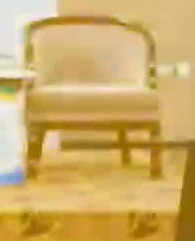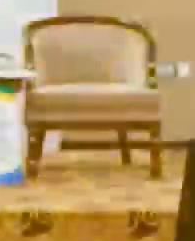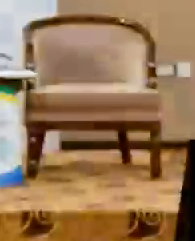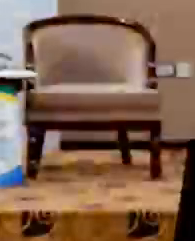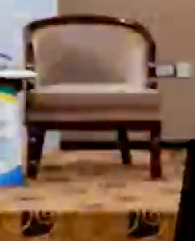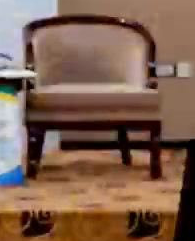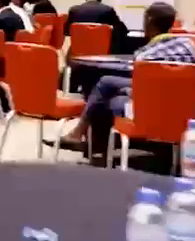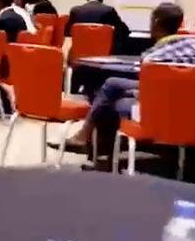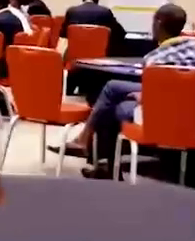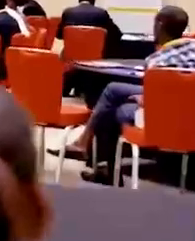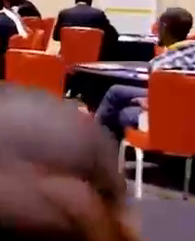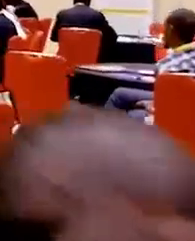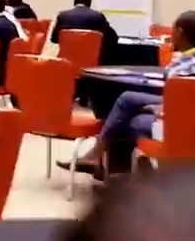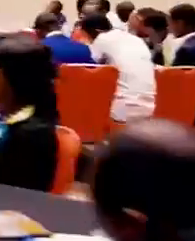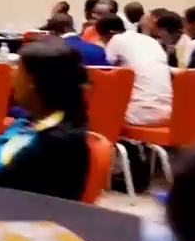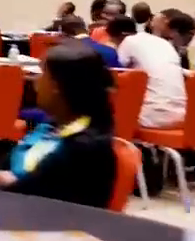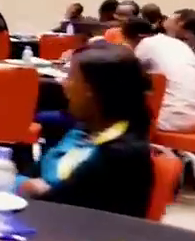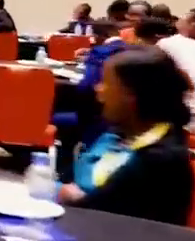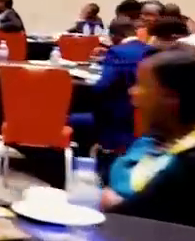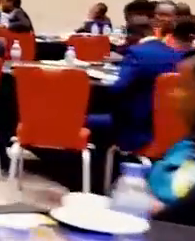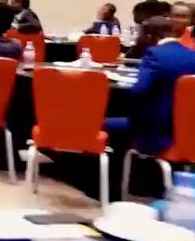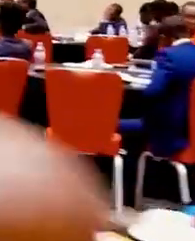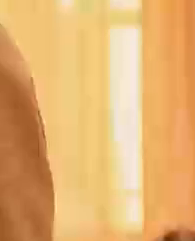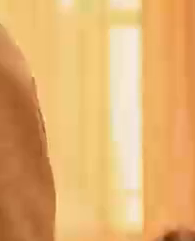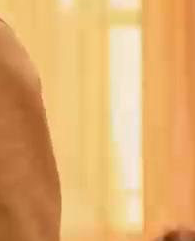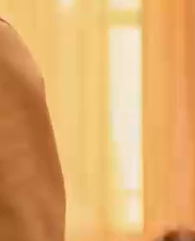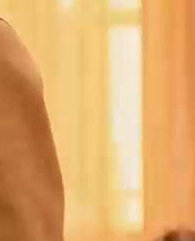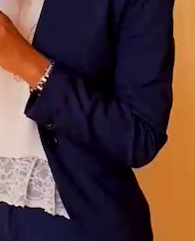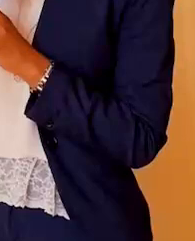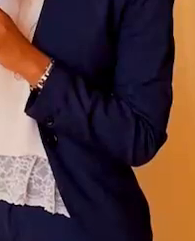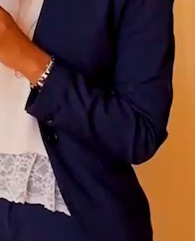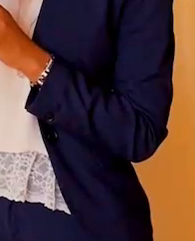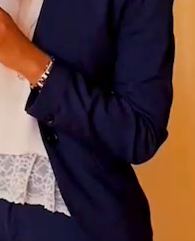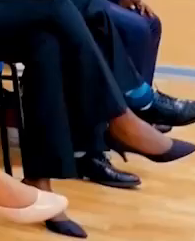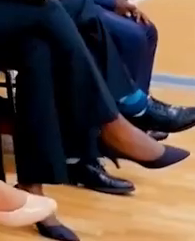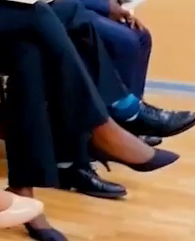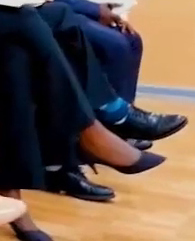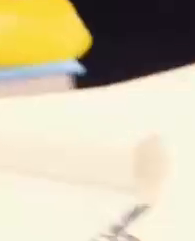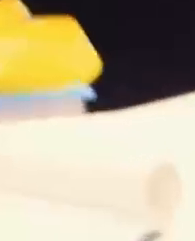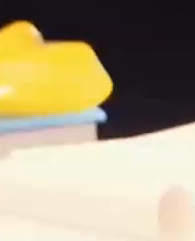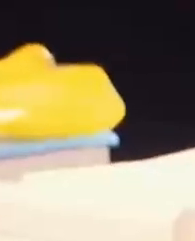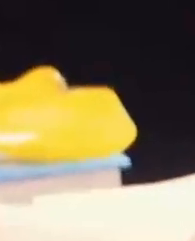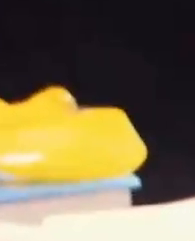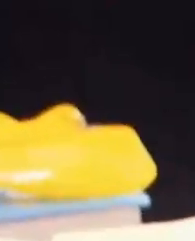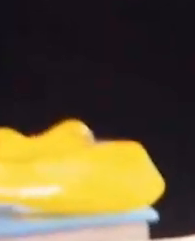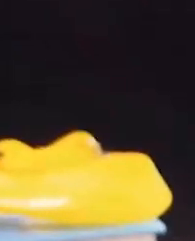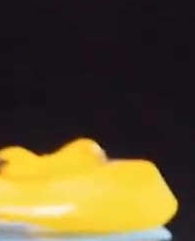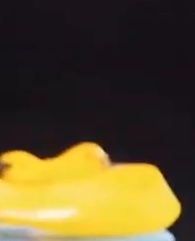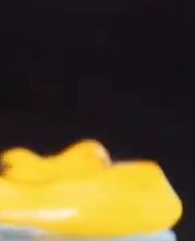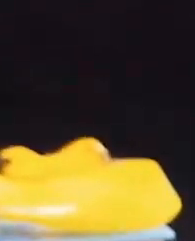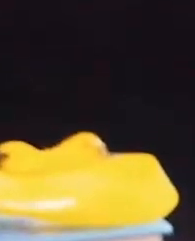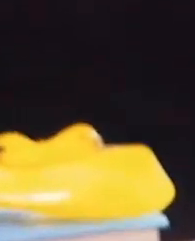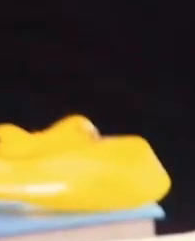nzobere bakungurana ibitekerezo ku bijyanye na politiki z'ubukungu ubushakashatsi ndetse na consultance kubongerera ubumenyi binyuze mu